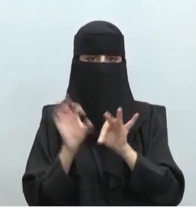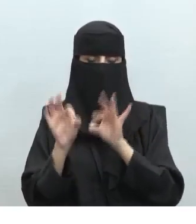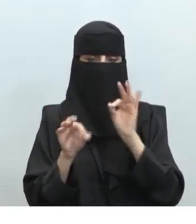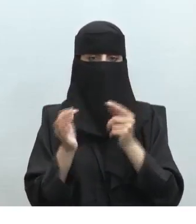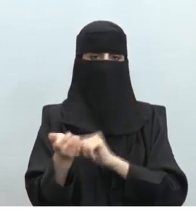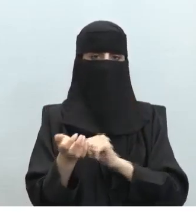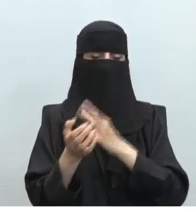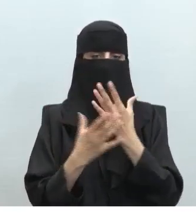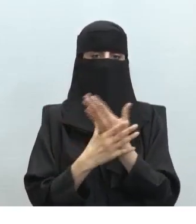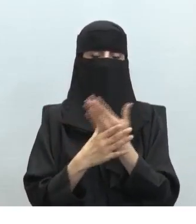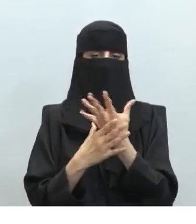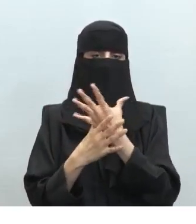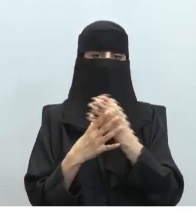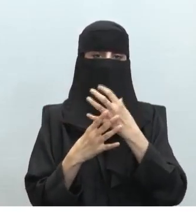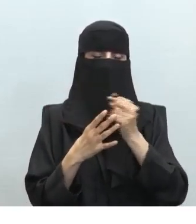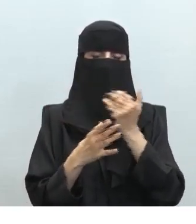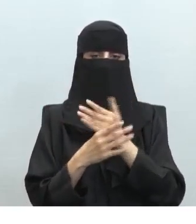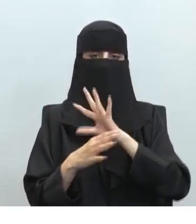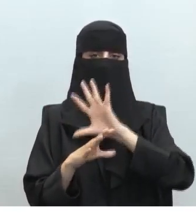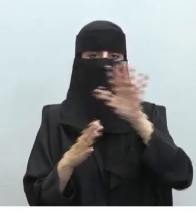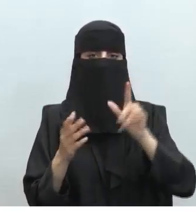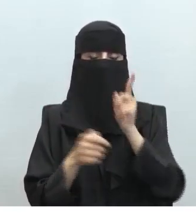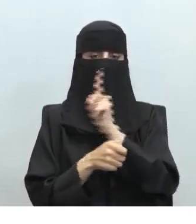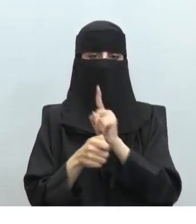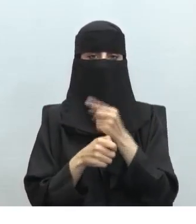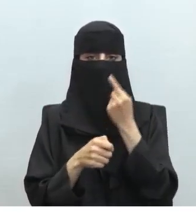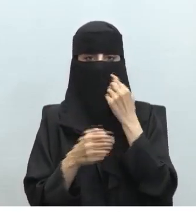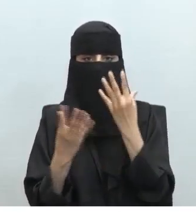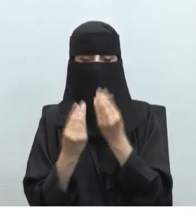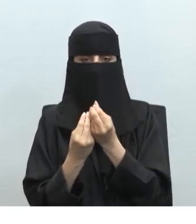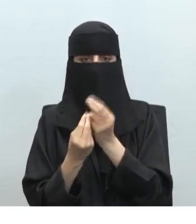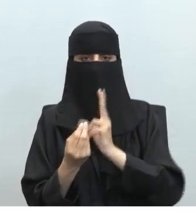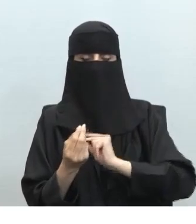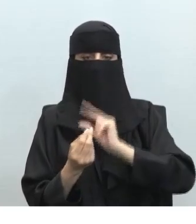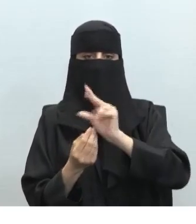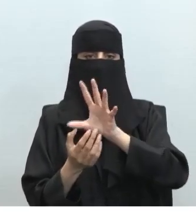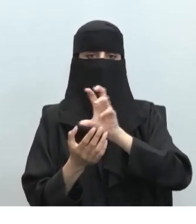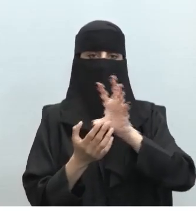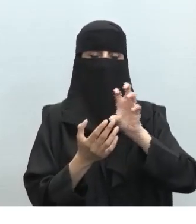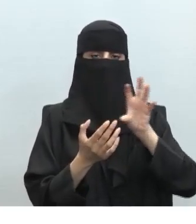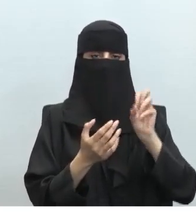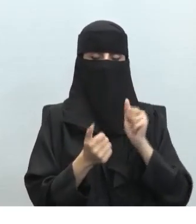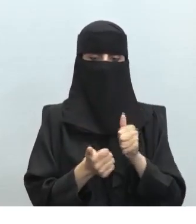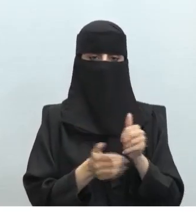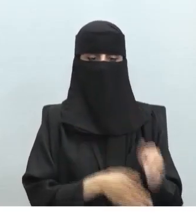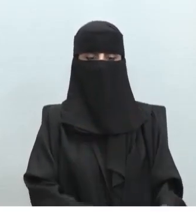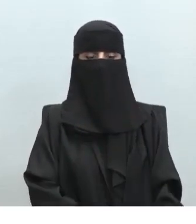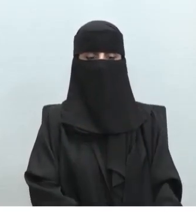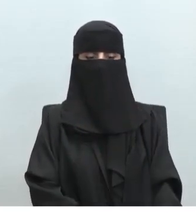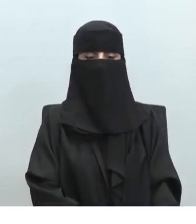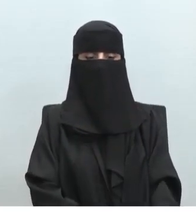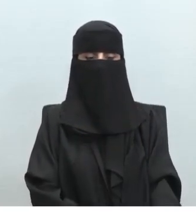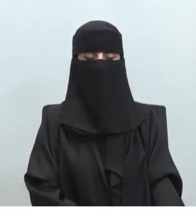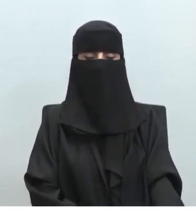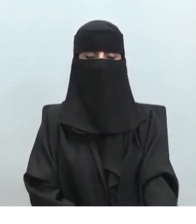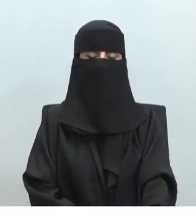تنسخ استجابه للبيئه اذا قد يكون هنالك تغيرات في البيئه لذلك هذه المخلوقات تبدا بصناعه جيناتها